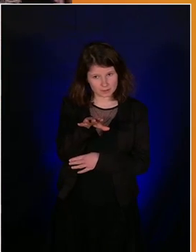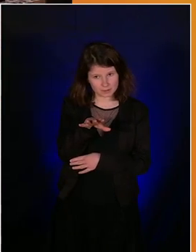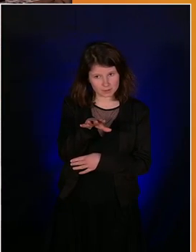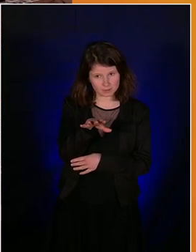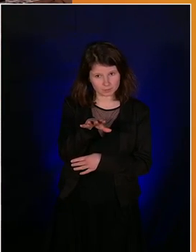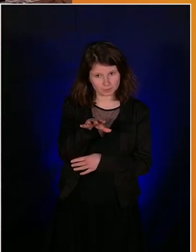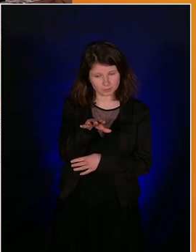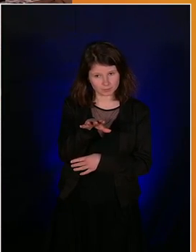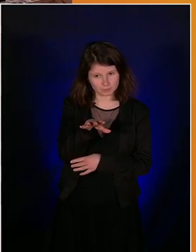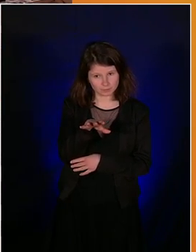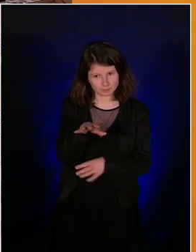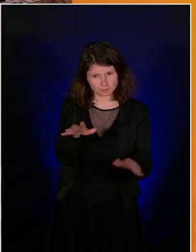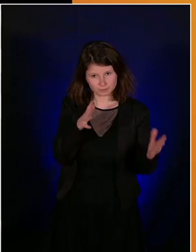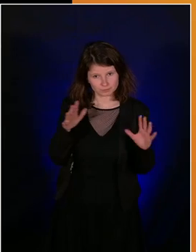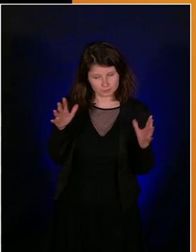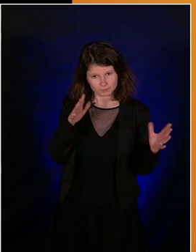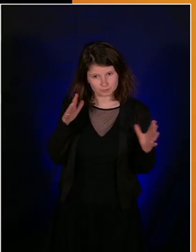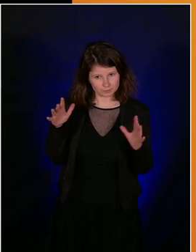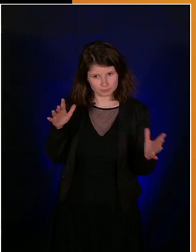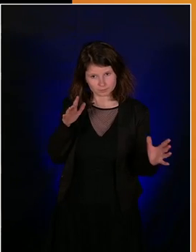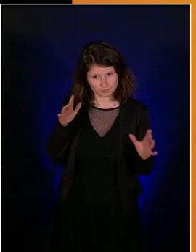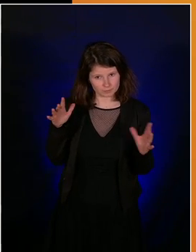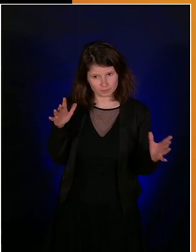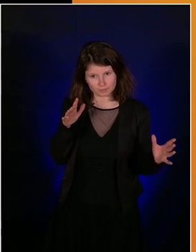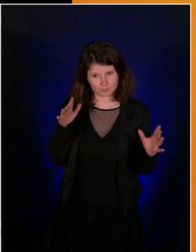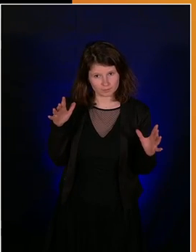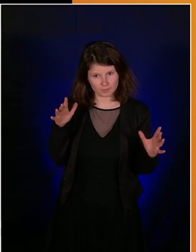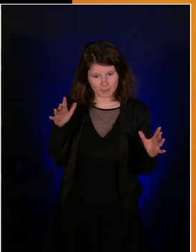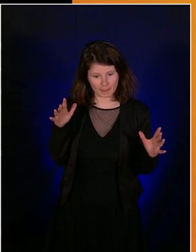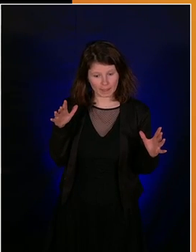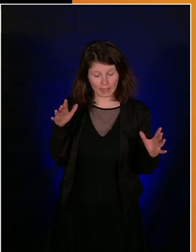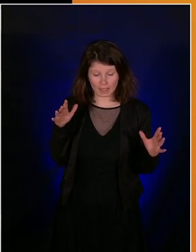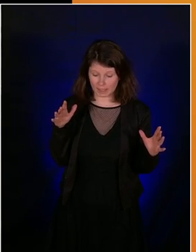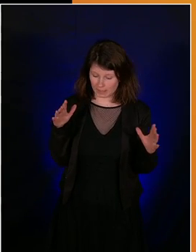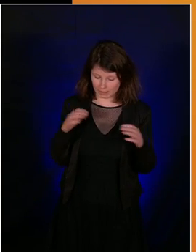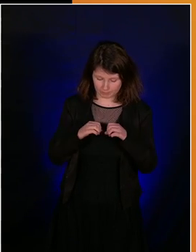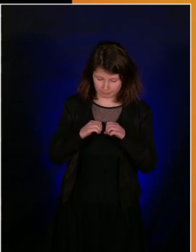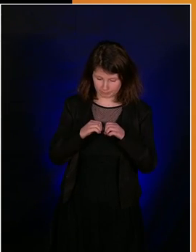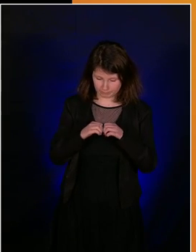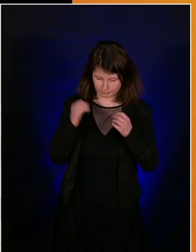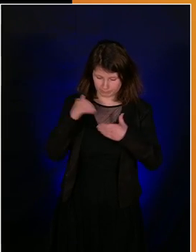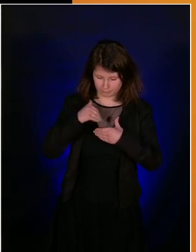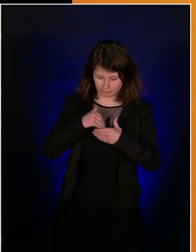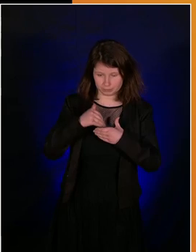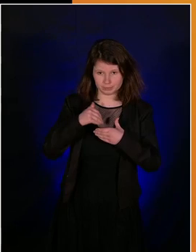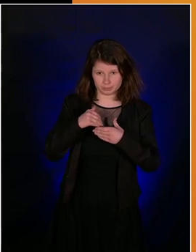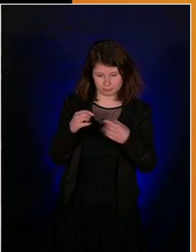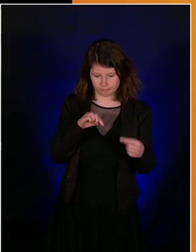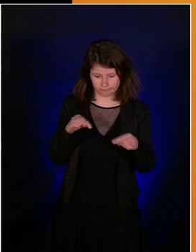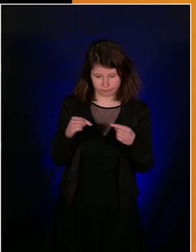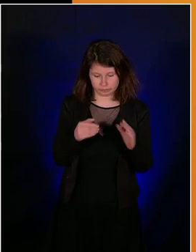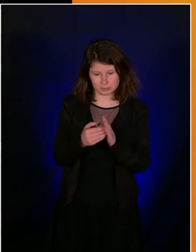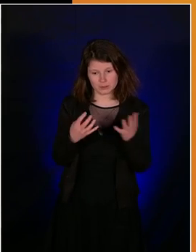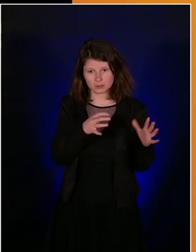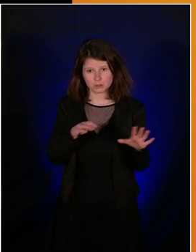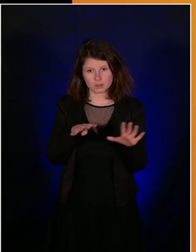1995 et suite à des débats interne dans la CGT qui avait eu lieu en 94 mais